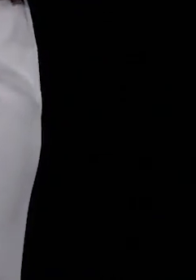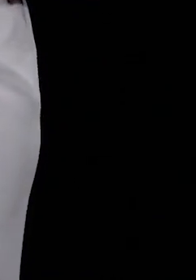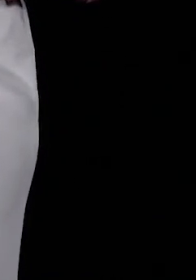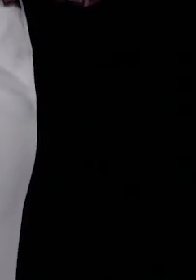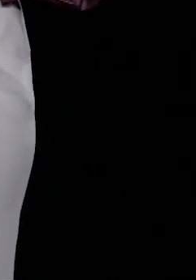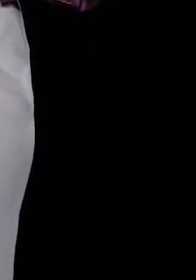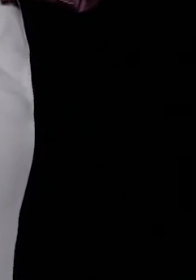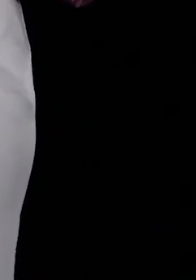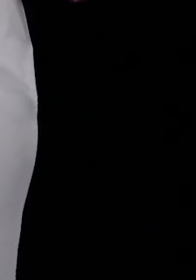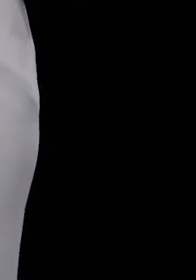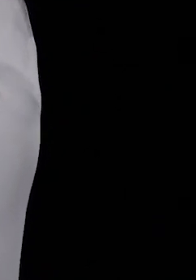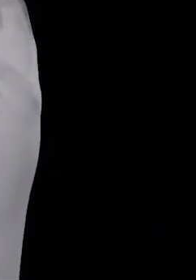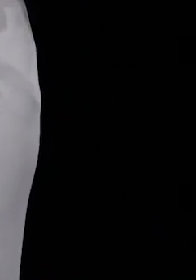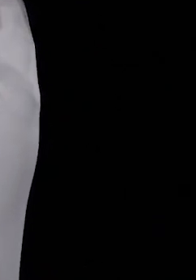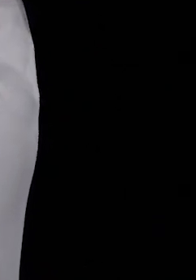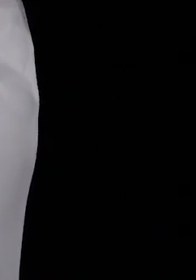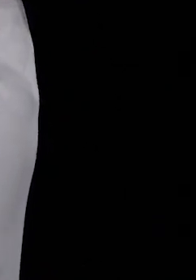유튜브 구독으로 함께하세요